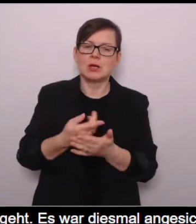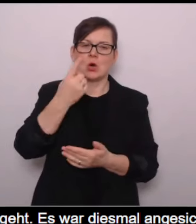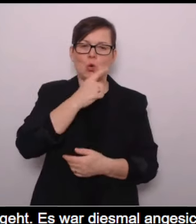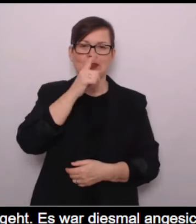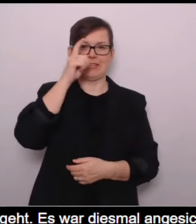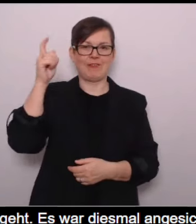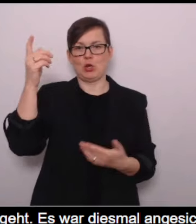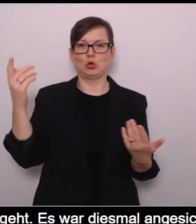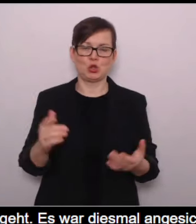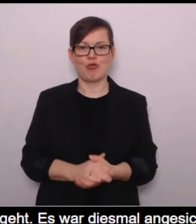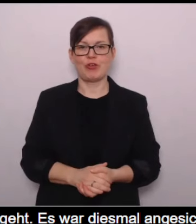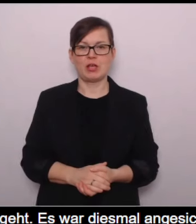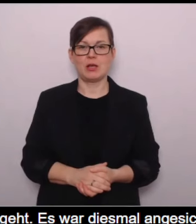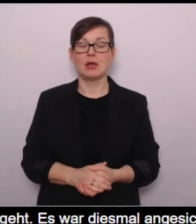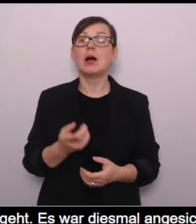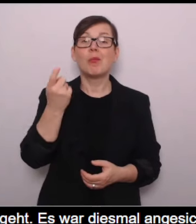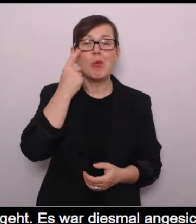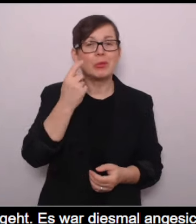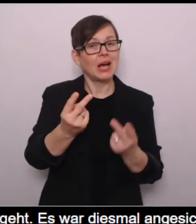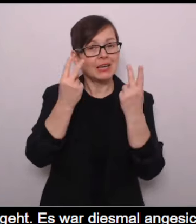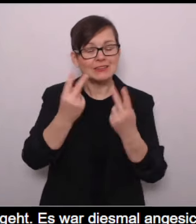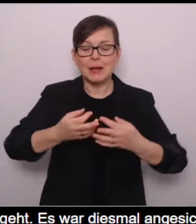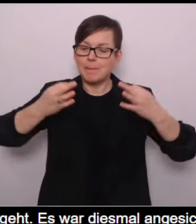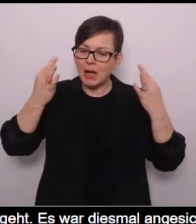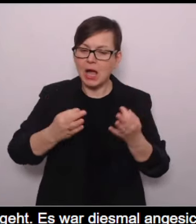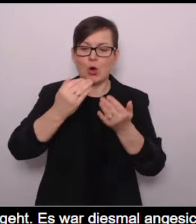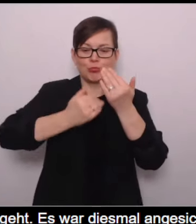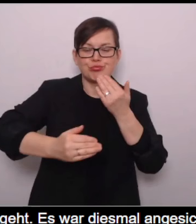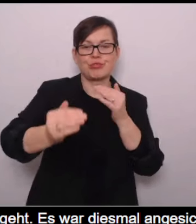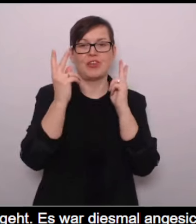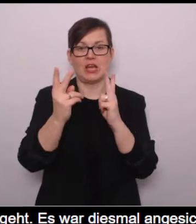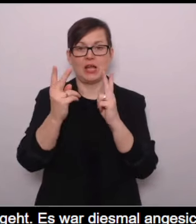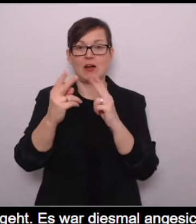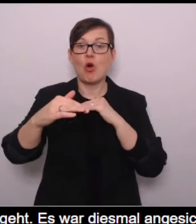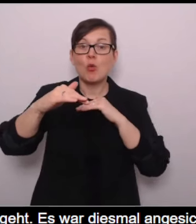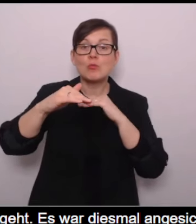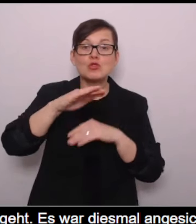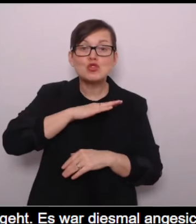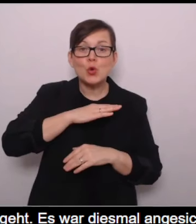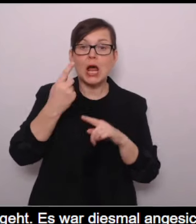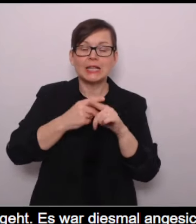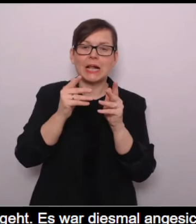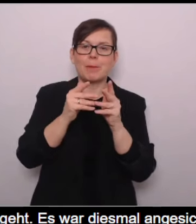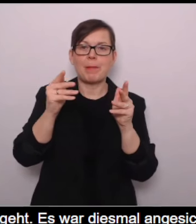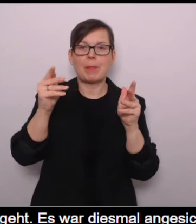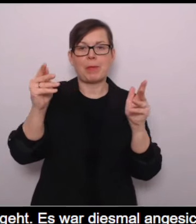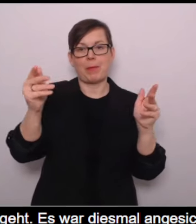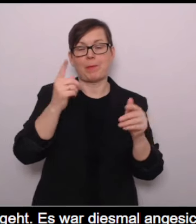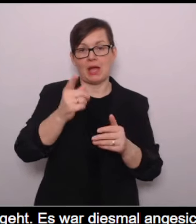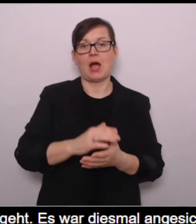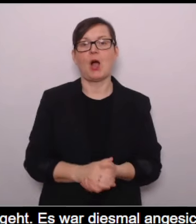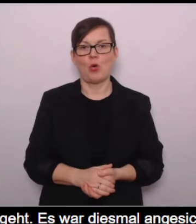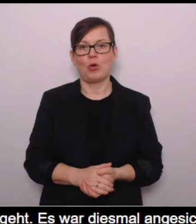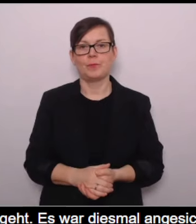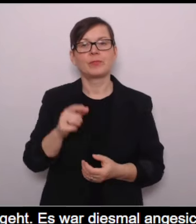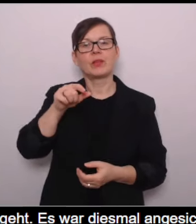langfristig Personalkörper doch auch wieder abwarten. Das ist genau die Philosophie. Wir brauchen im Moment zum Beispiel Lehrer und Lehrer